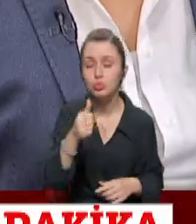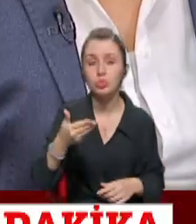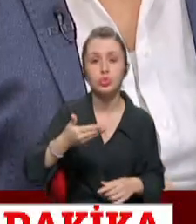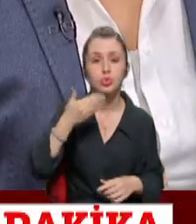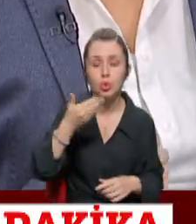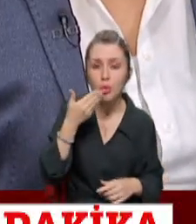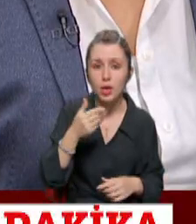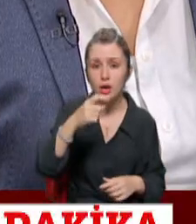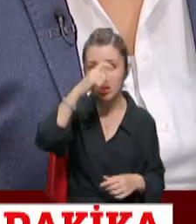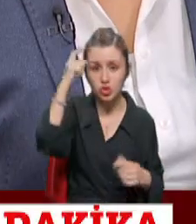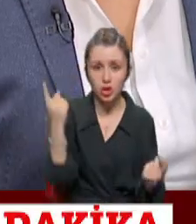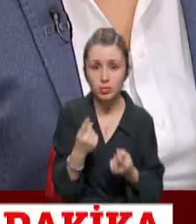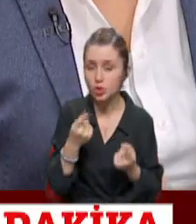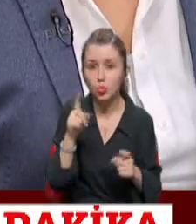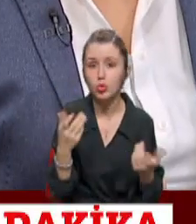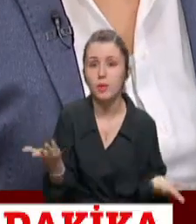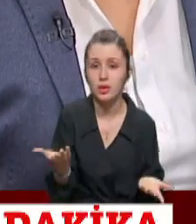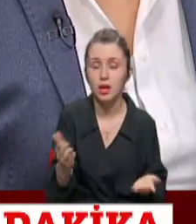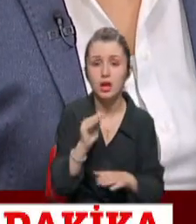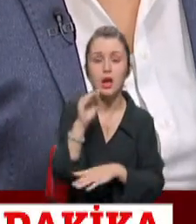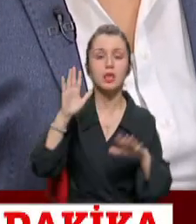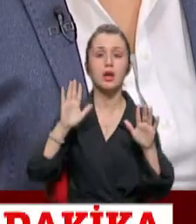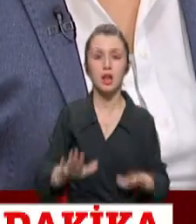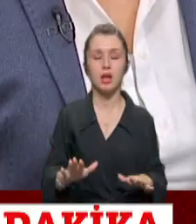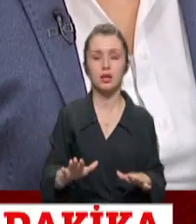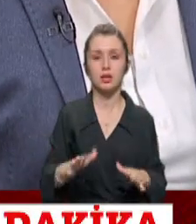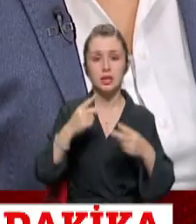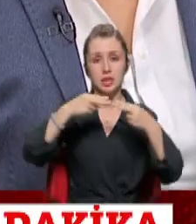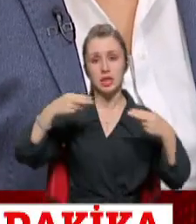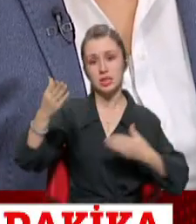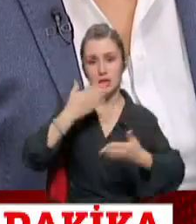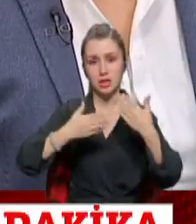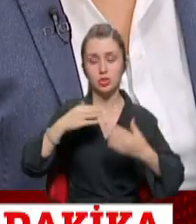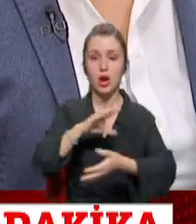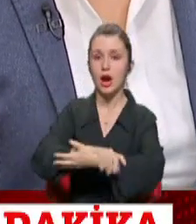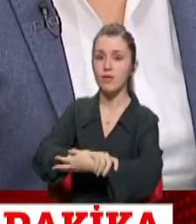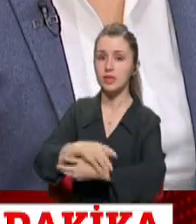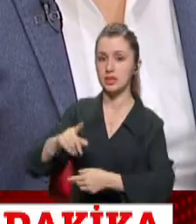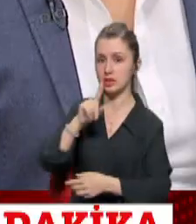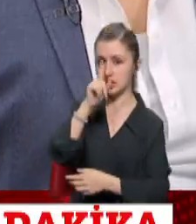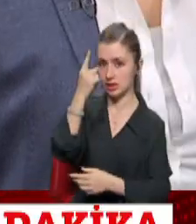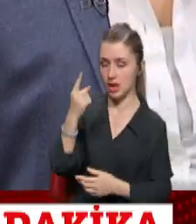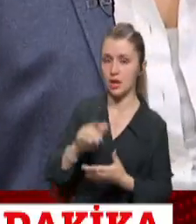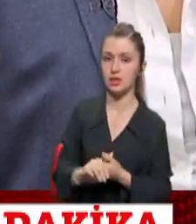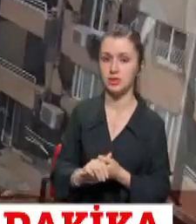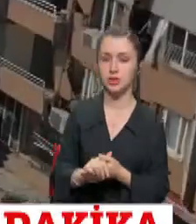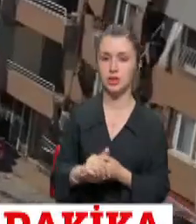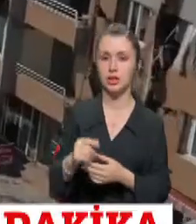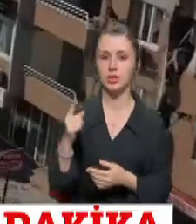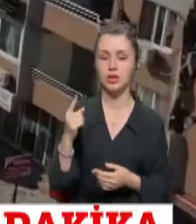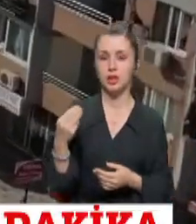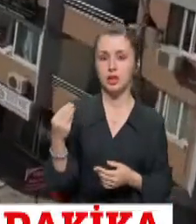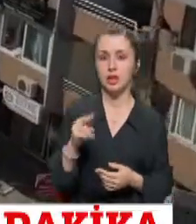çorba, bir sıcak bir şey bulamadan hayatta kalanların hikayesini anlatıyorum AFAD'ın size. Sadece dinleyeceğim. AFAD'ın